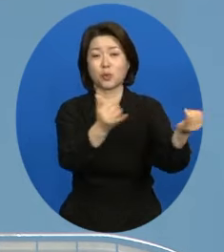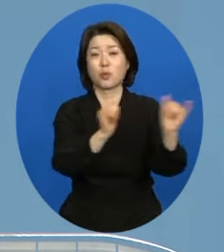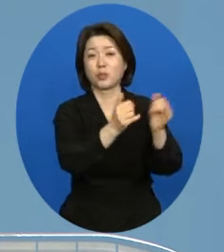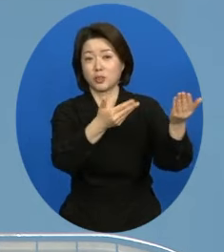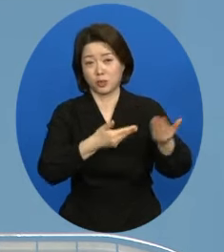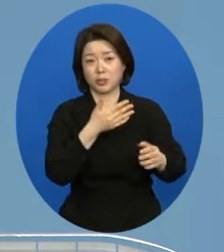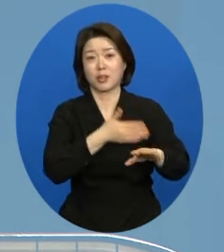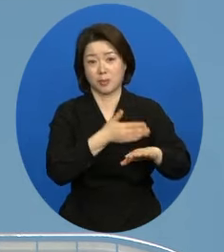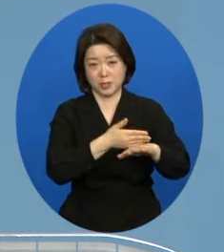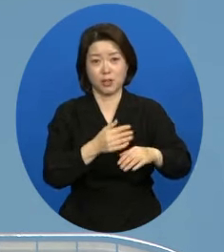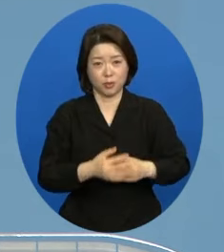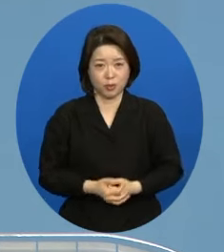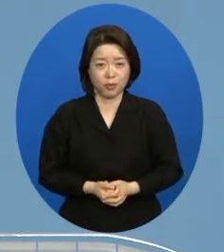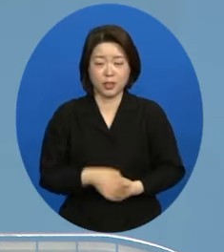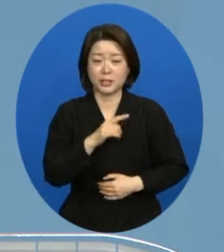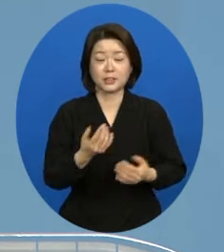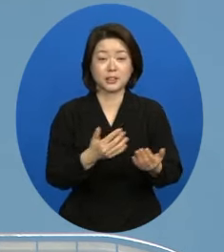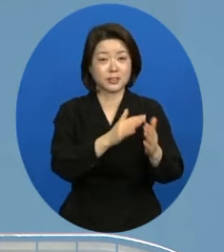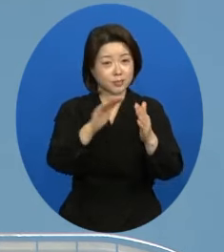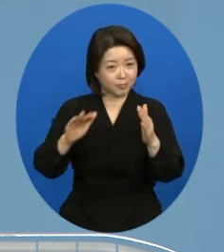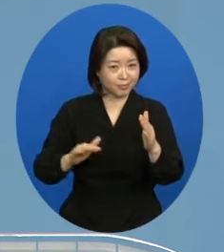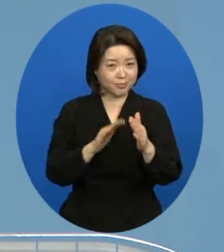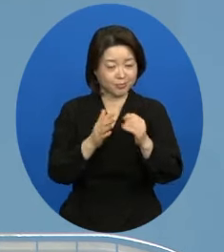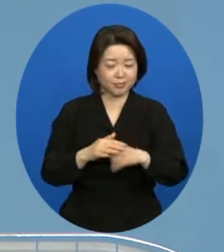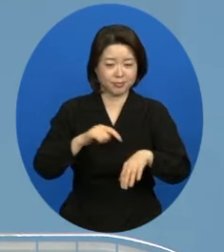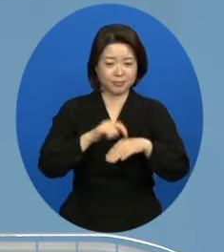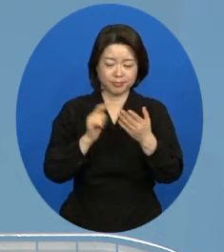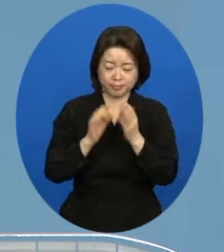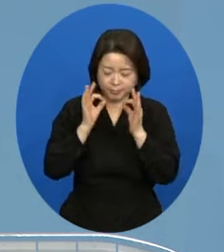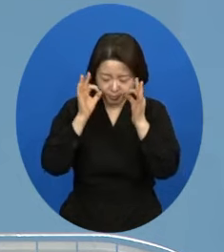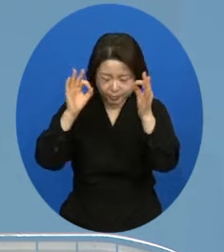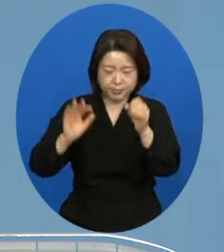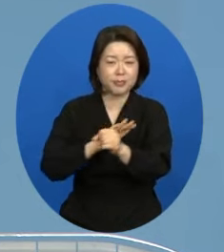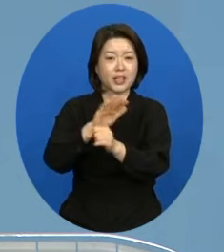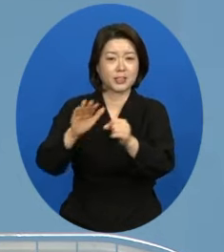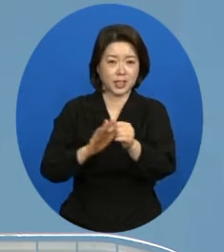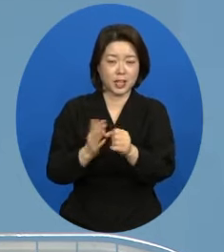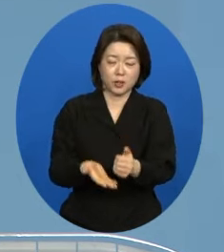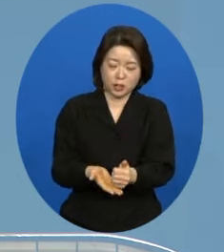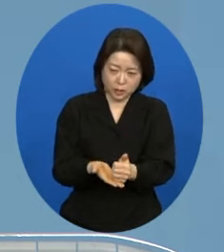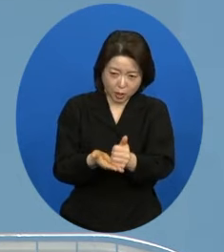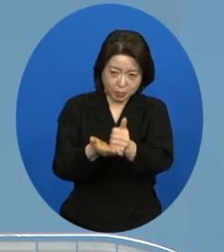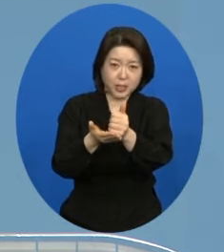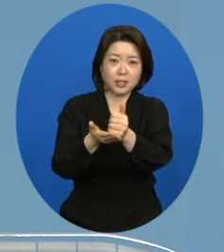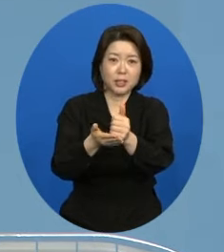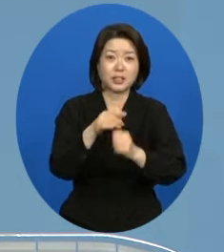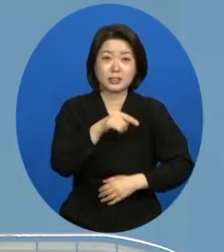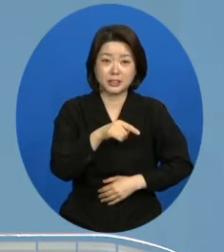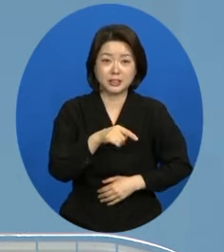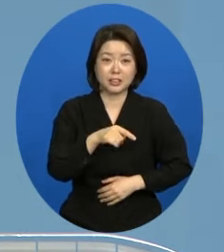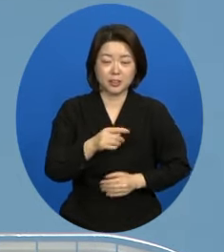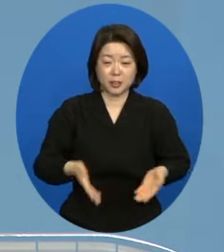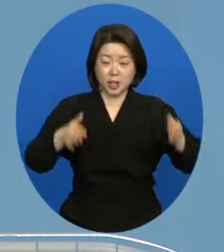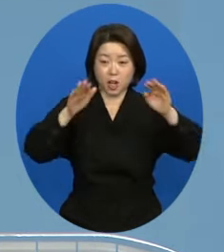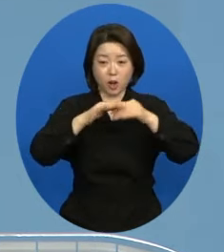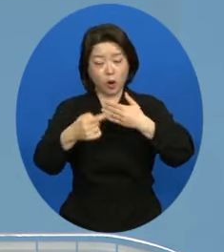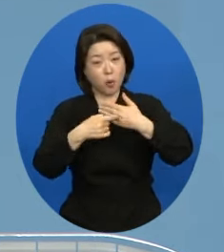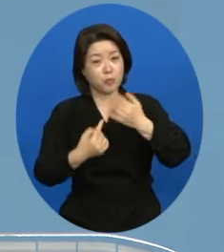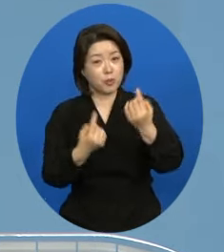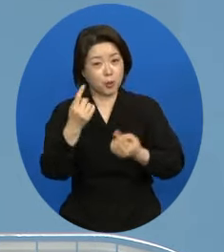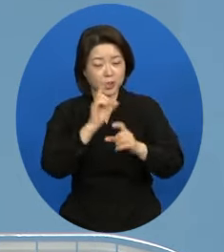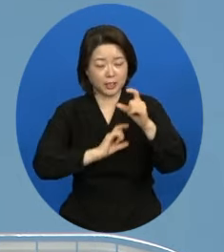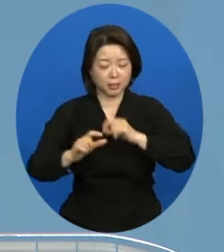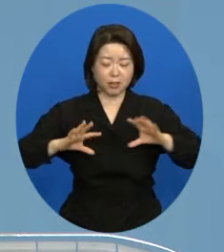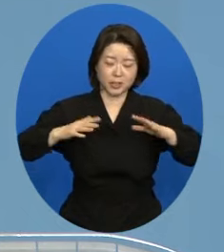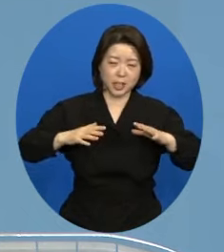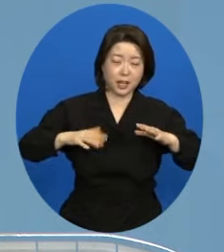감사하고 그렇게 그 가정을 마음 다의 사랑으로 섬기는 정말 건물보다 더 자랑할 만한 우리